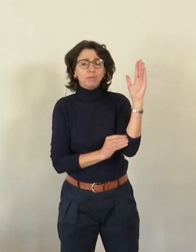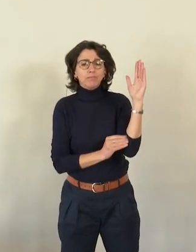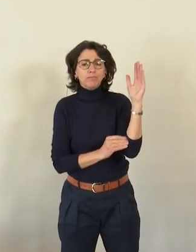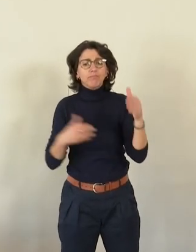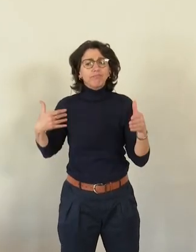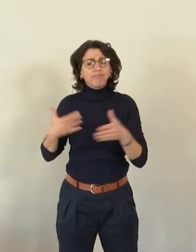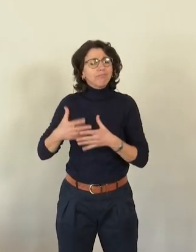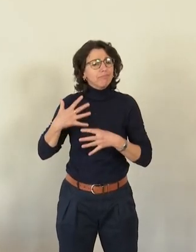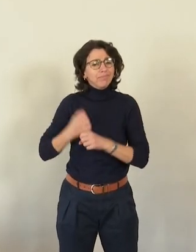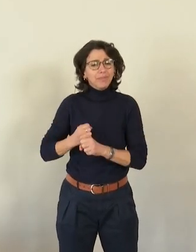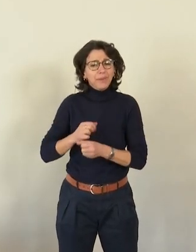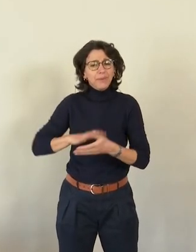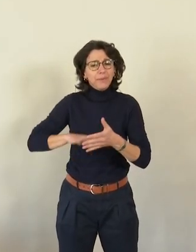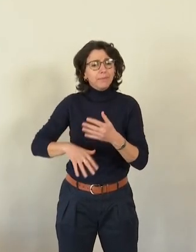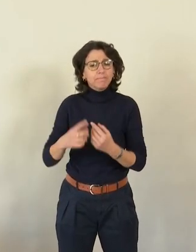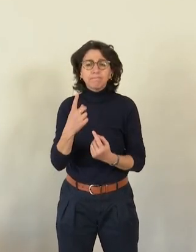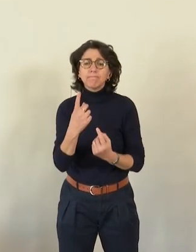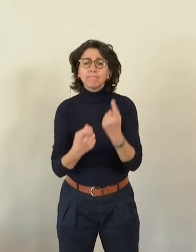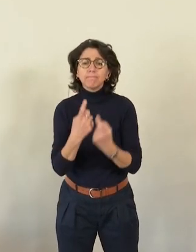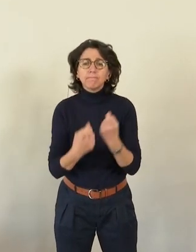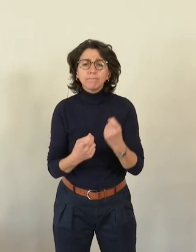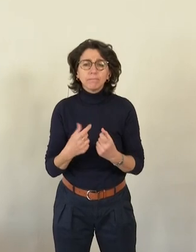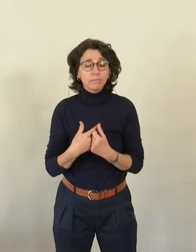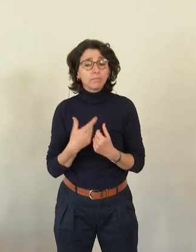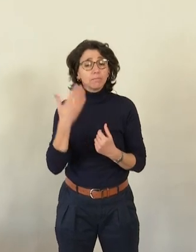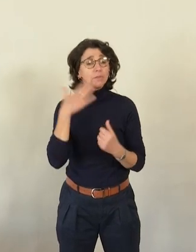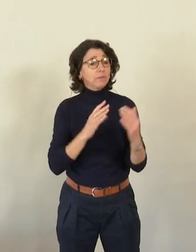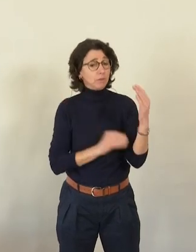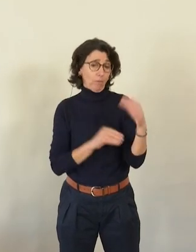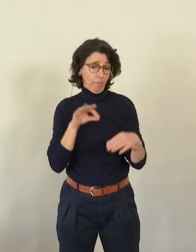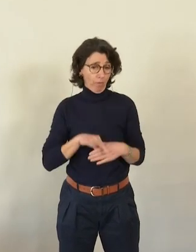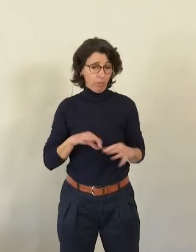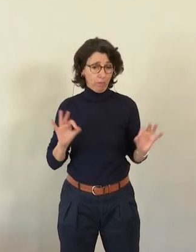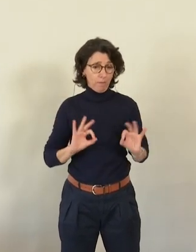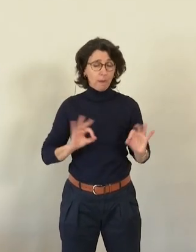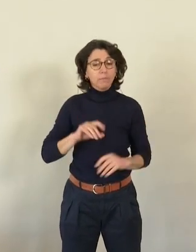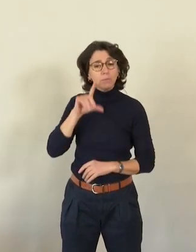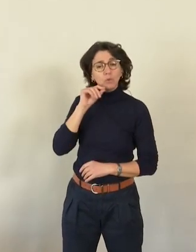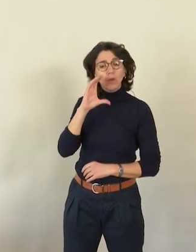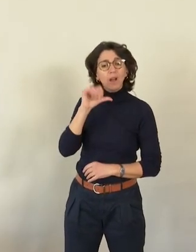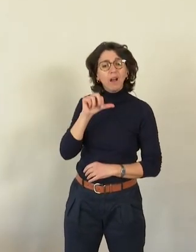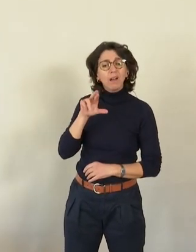a des questions sur ce rendu acte qui je rappelle est une délibération sans vote monsieur Carignon